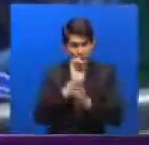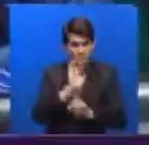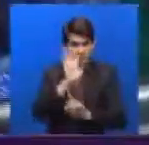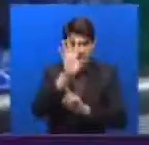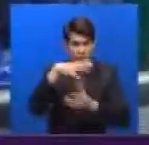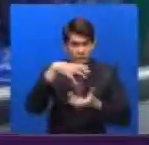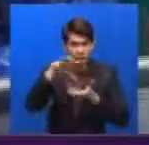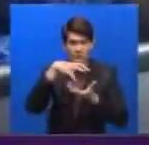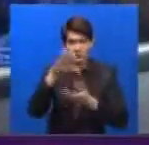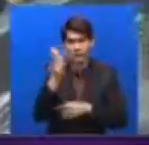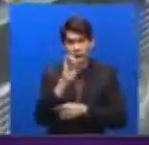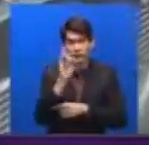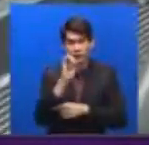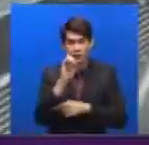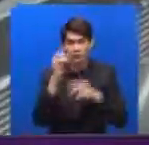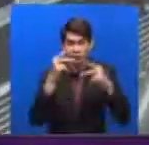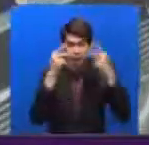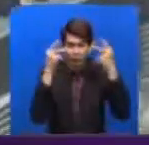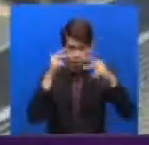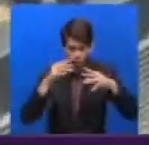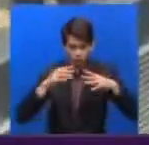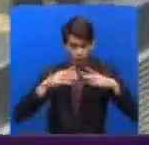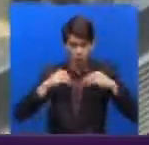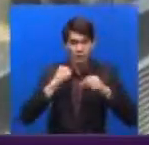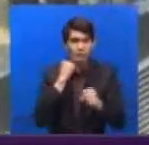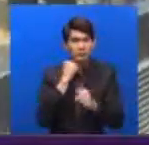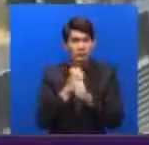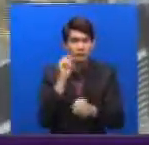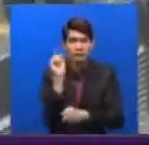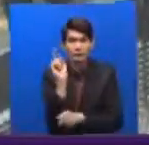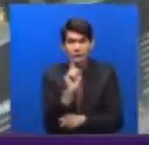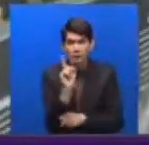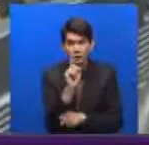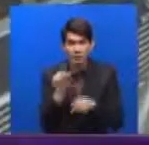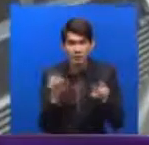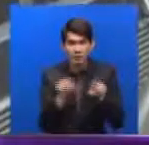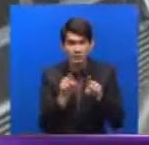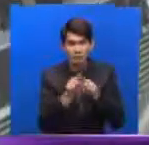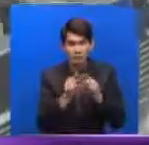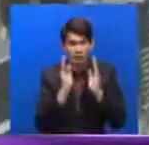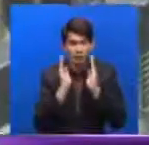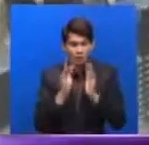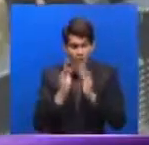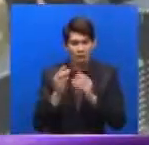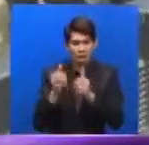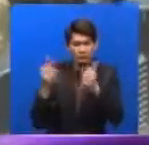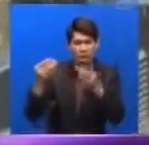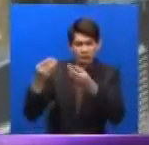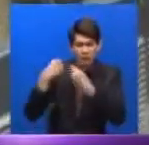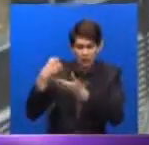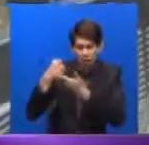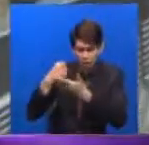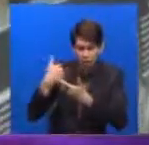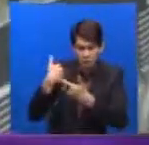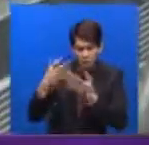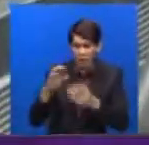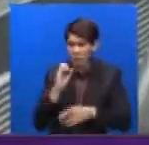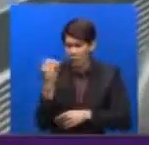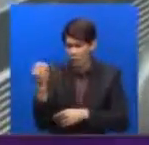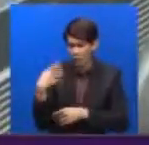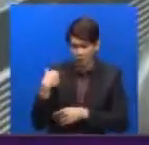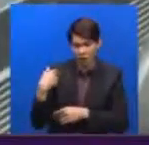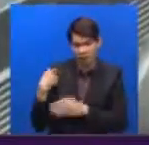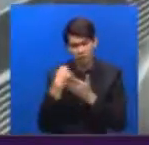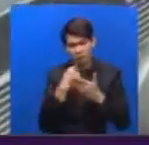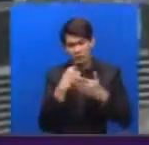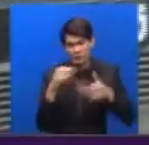เปิดเผยว่าผู้ต้องหาสารภาพถึงสาเหตุจูงใจว่าทำไปเพราะความเกรงใจผู้มีพระคุณโดยได้รับจ้างงานจากผู้ใหญ่ที่